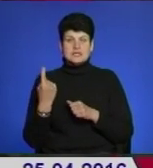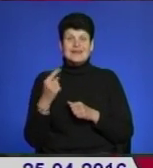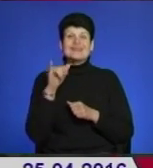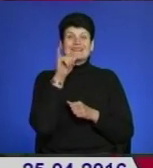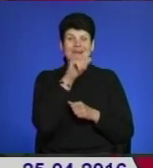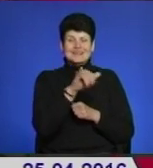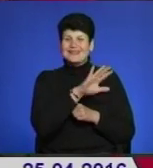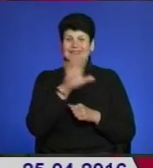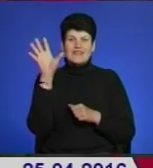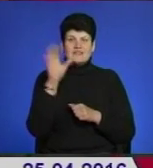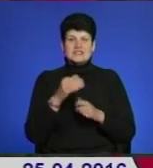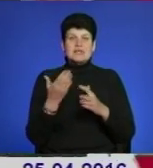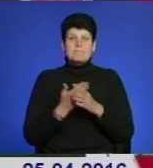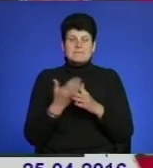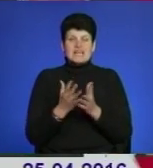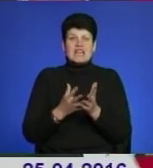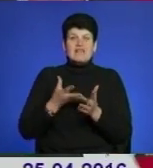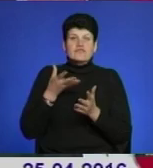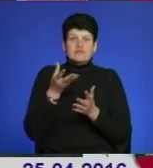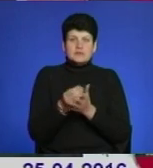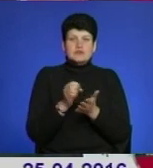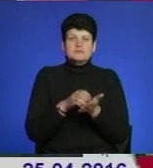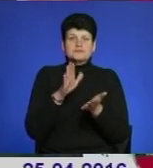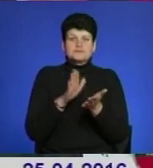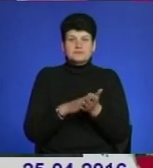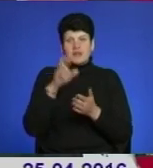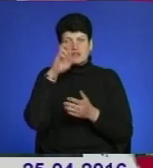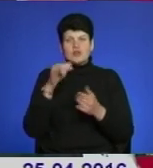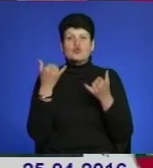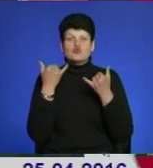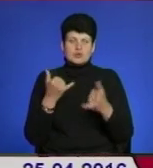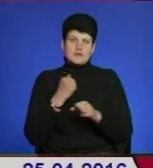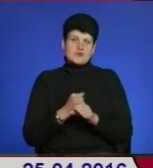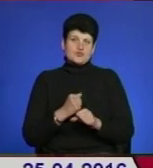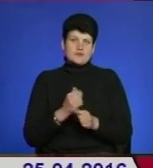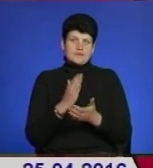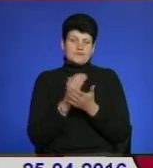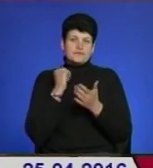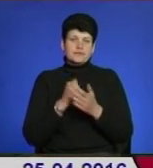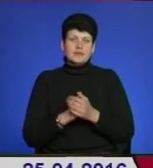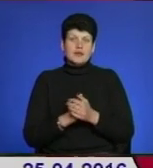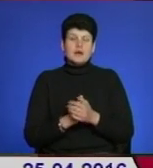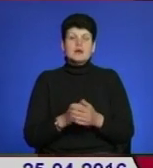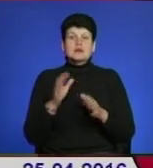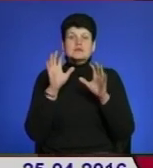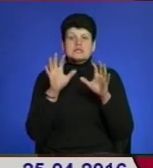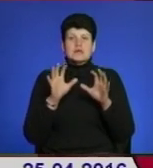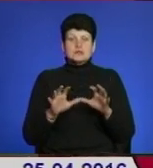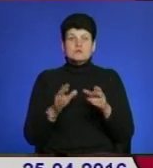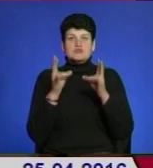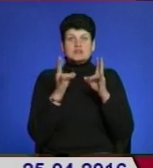них далеко не всі пільги та виплати, задекларовані державою, сьогодні діють. Про статус постраждалих внаслідок Чорнобильської